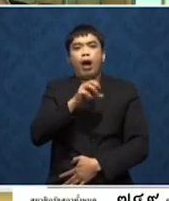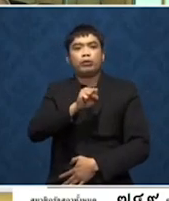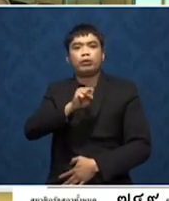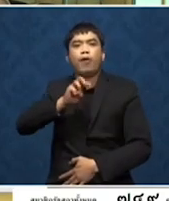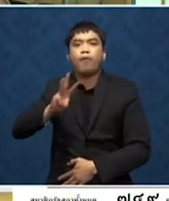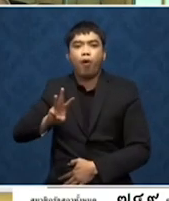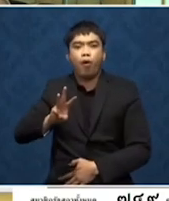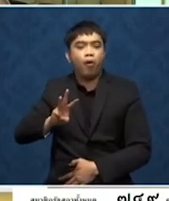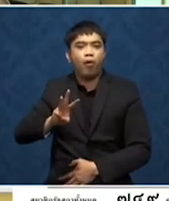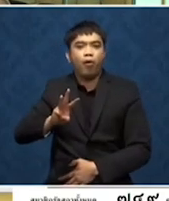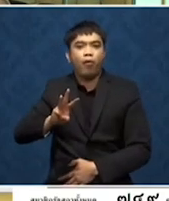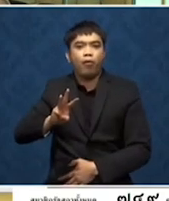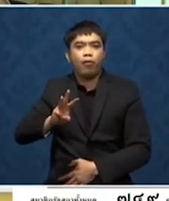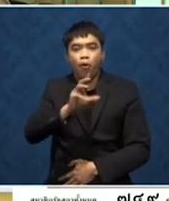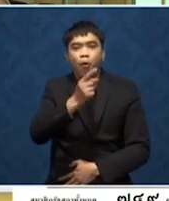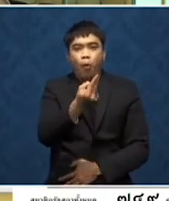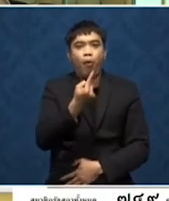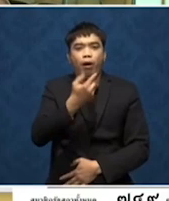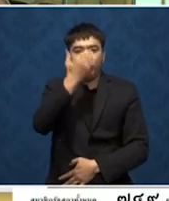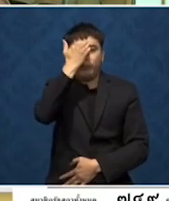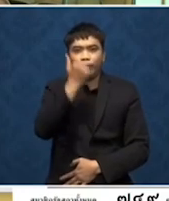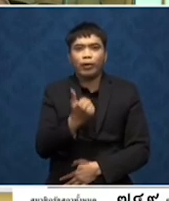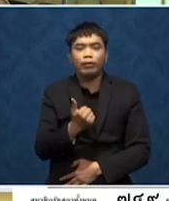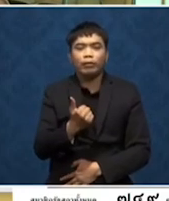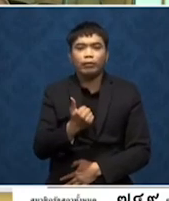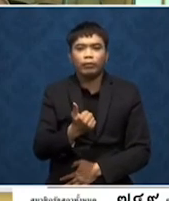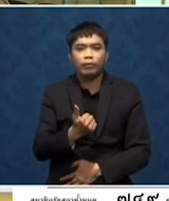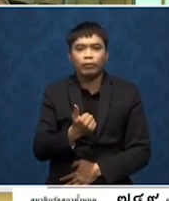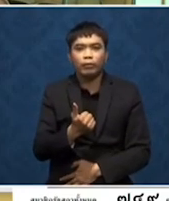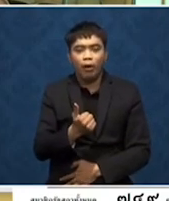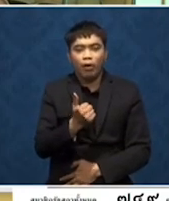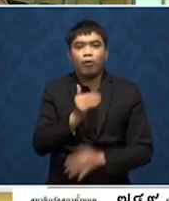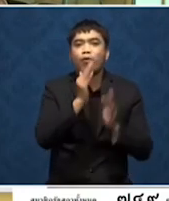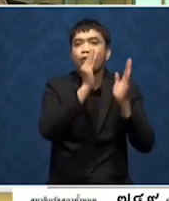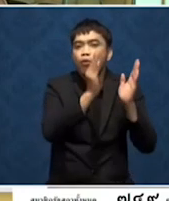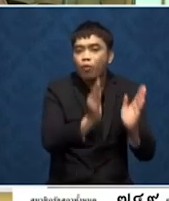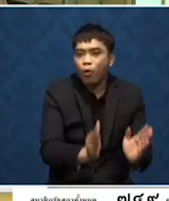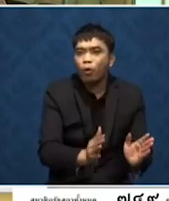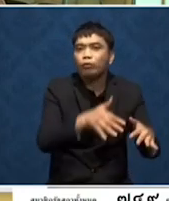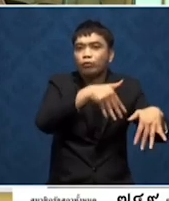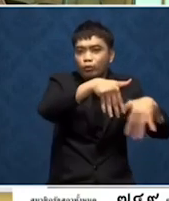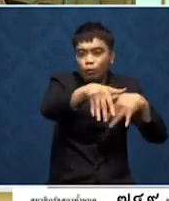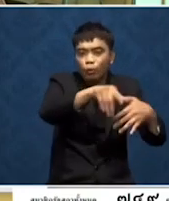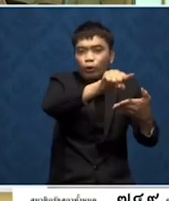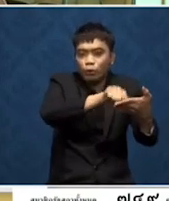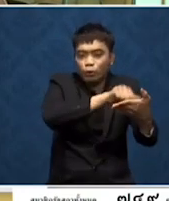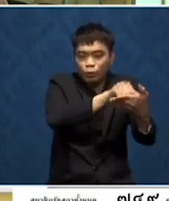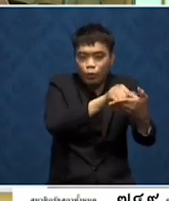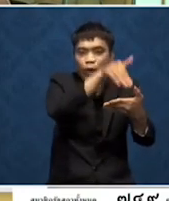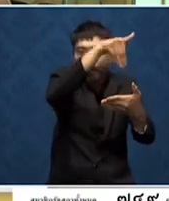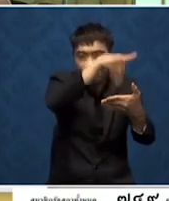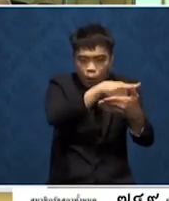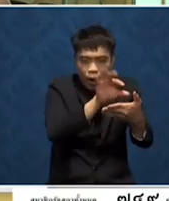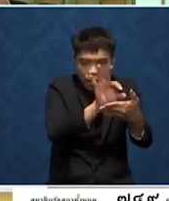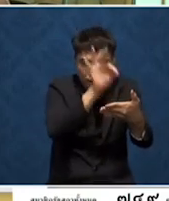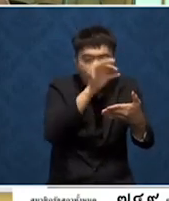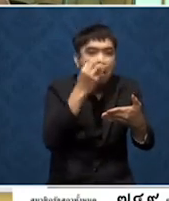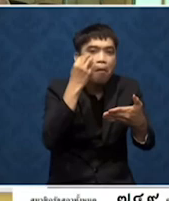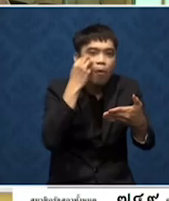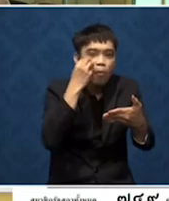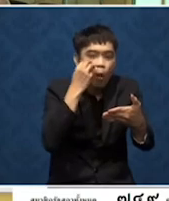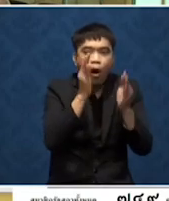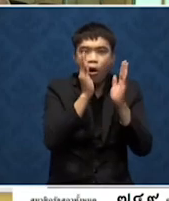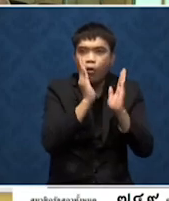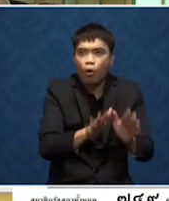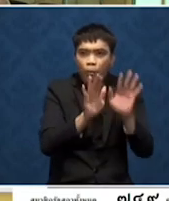ประธานว่าก็ในเมื่อมีประชาชนสนับสนุนเลือกคุณพี่ทา